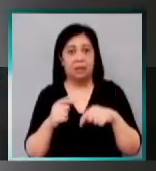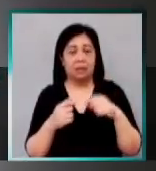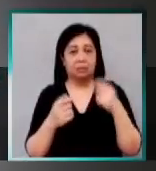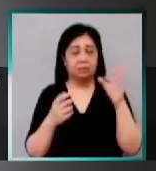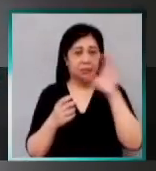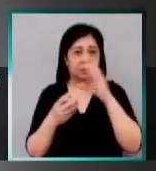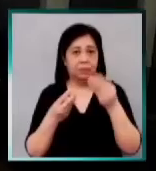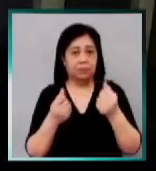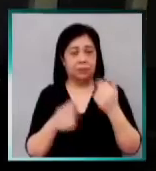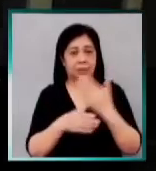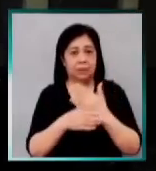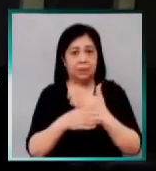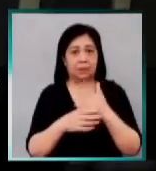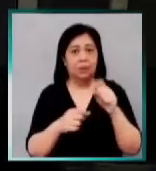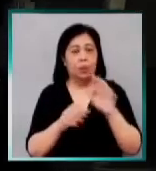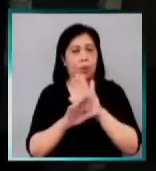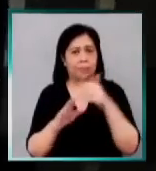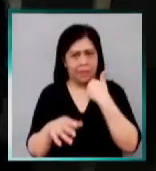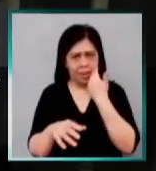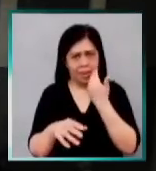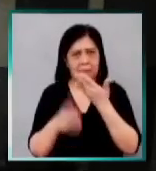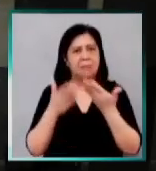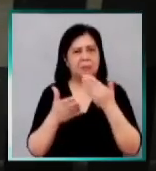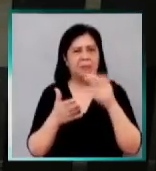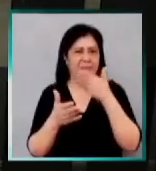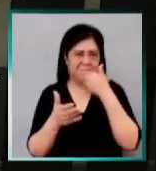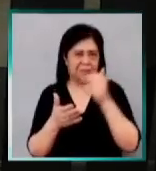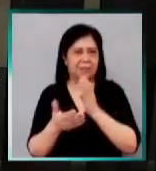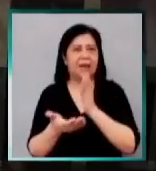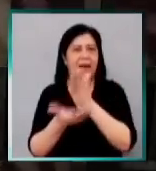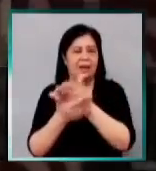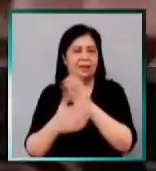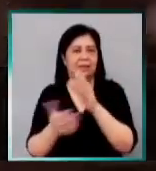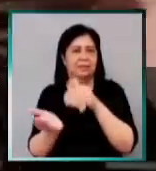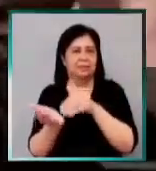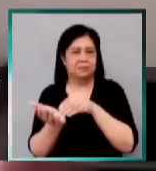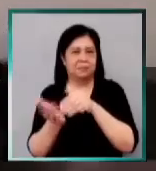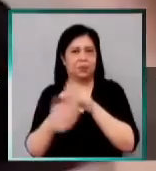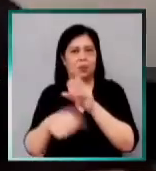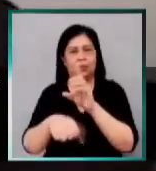distraction, huwag mahiya at baka mainam ng kumonsulta sa mga eksperto.